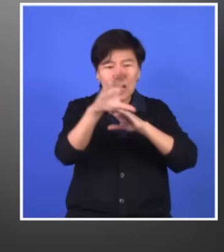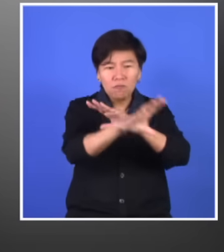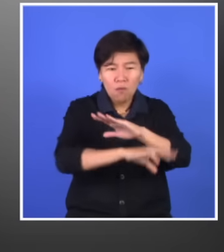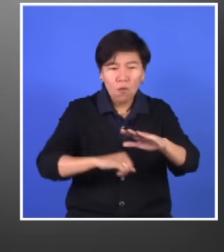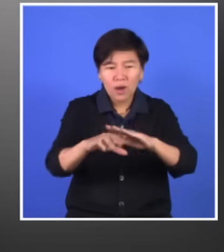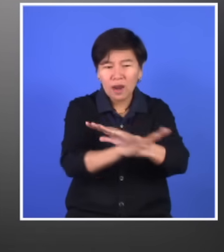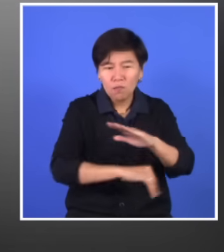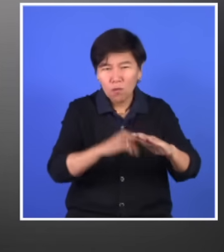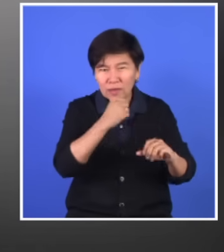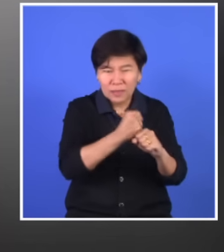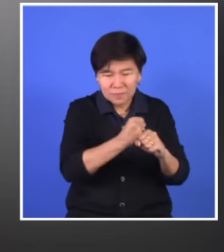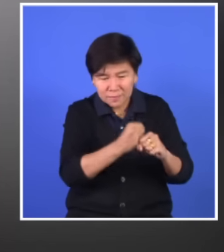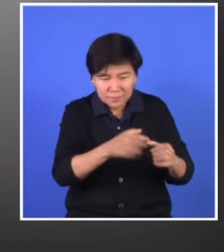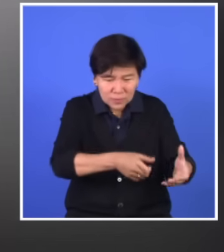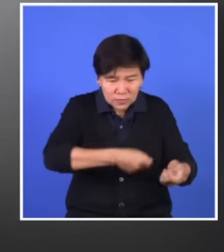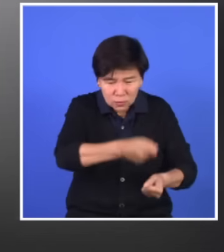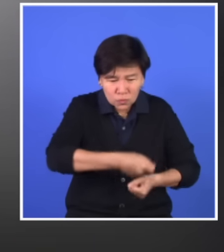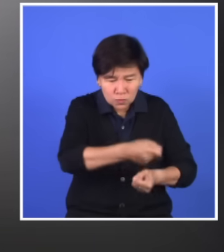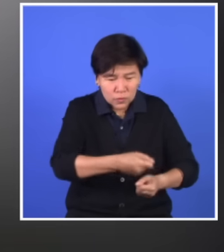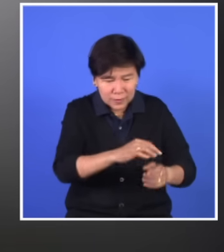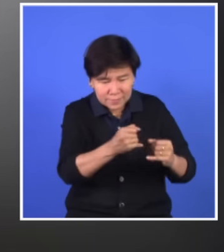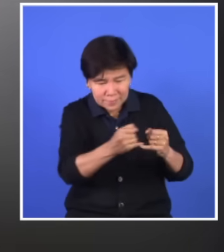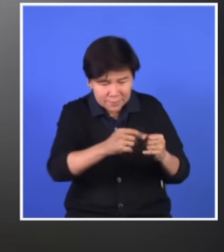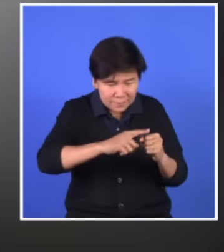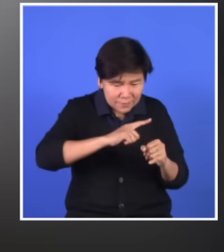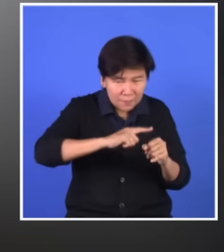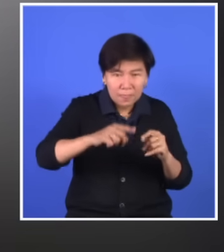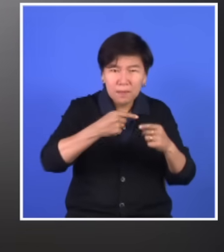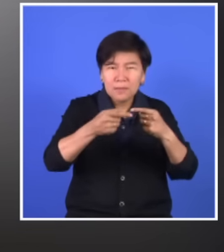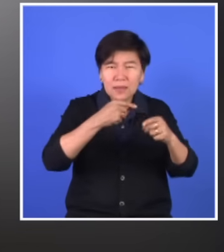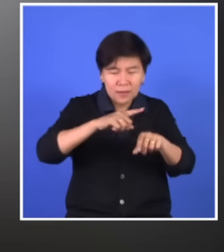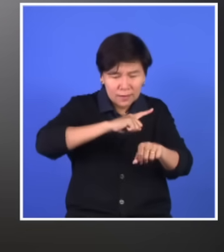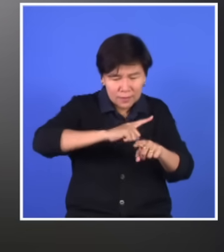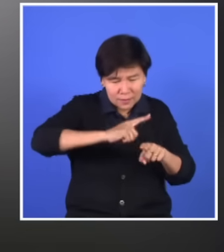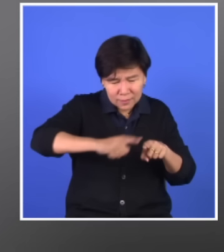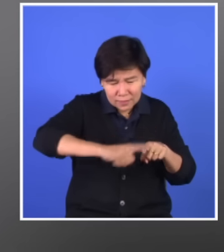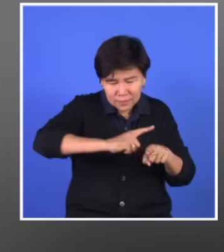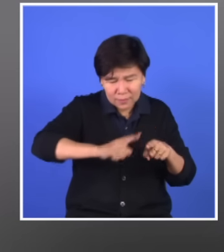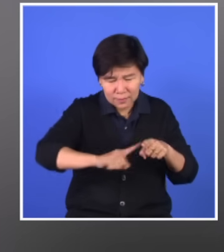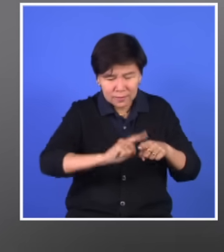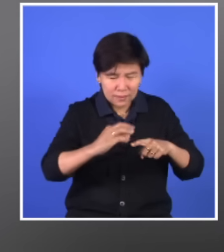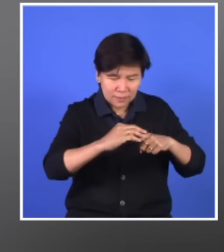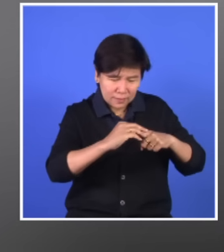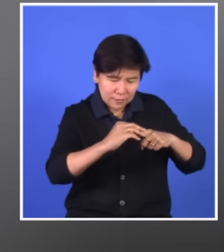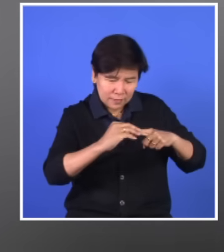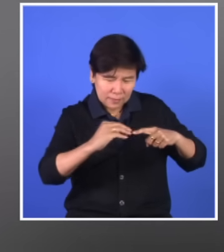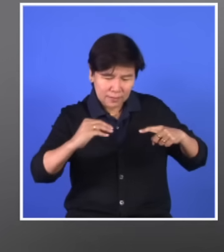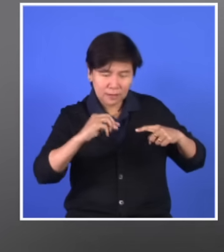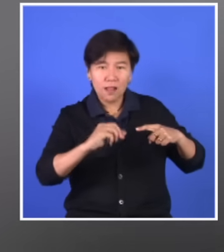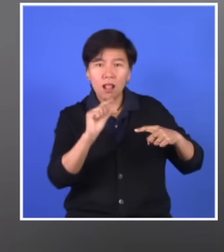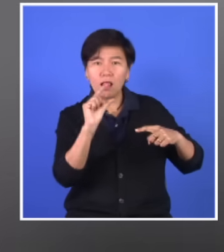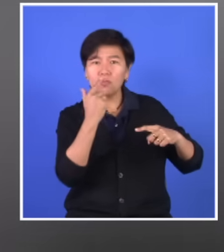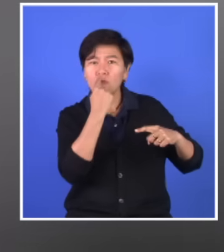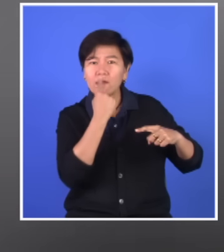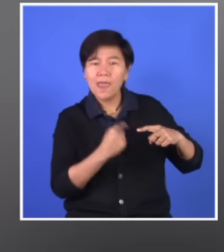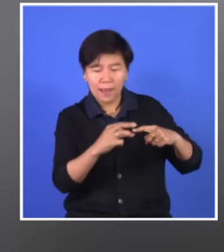ลวดทองแดงเนี่ไปขายแล้วก็จุดไฟเผาไอ้ที่เป็นพลาสติกเป็นยางเนี่ยเป็นสายไฟเนี่ยนะครับเมื่อตอนบ่ายๆของเมื่อวานนี้ศูนย์ดับ